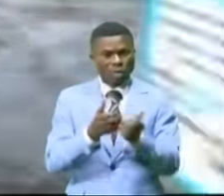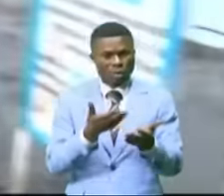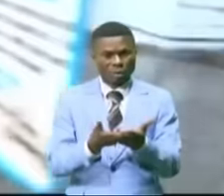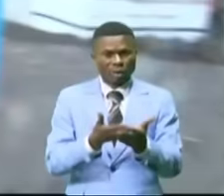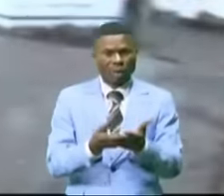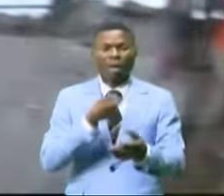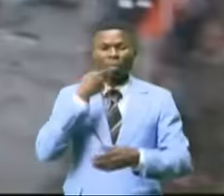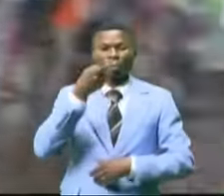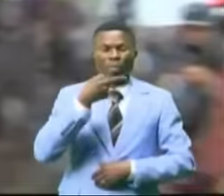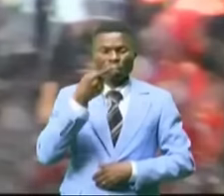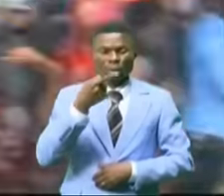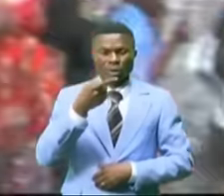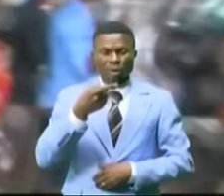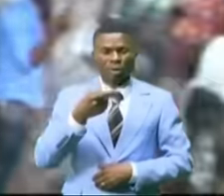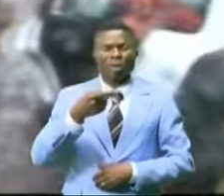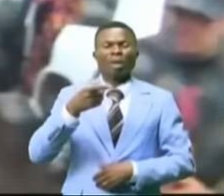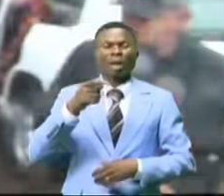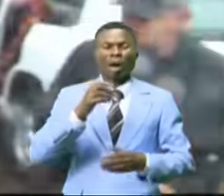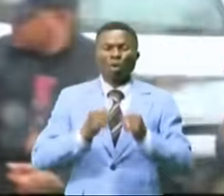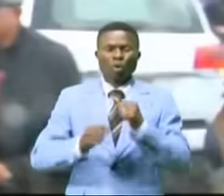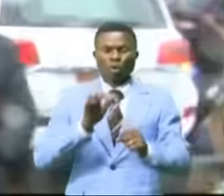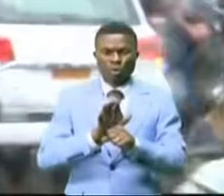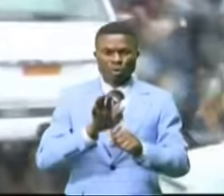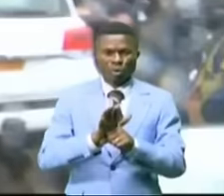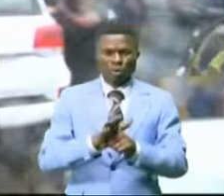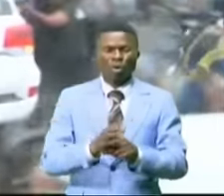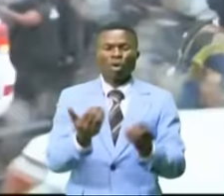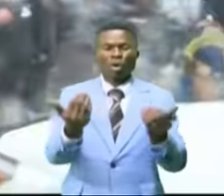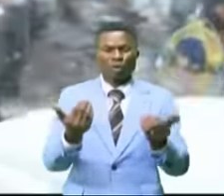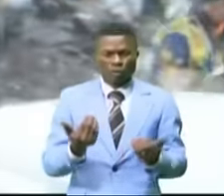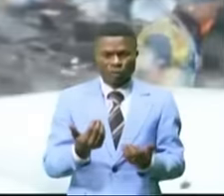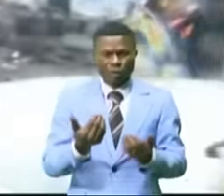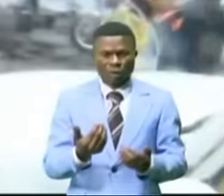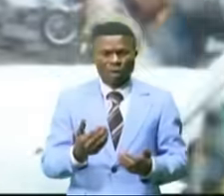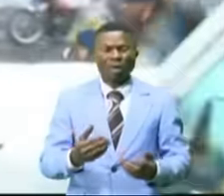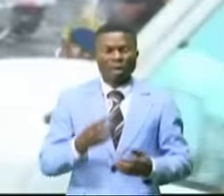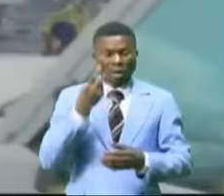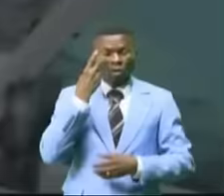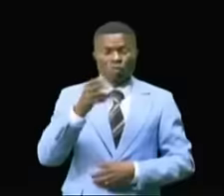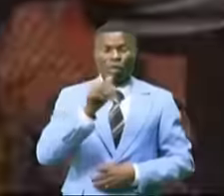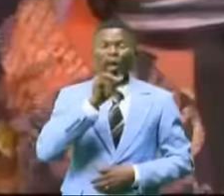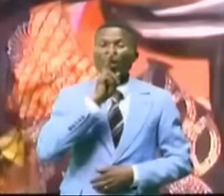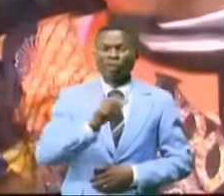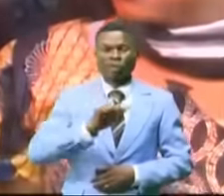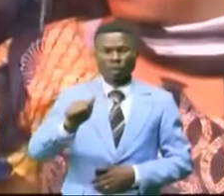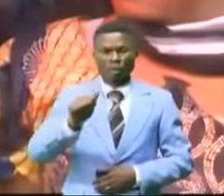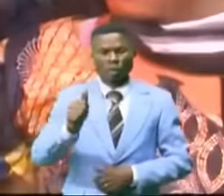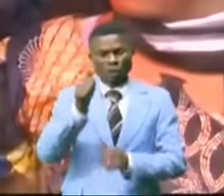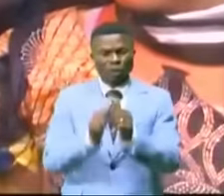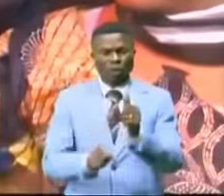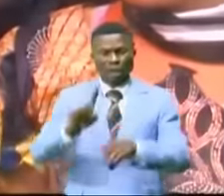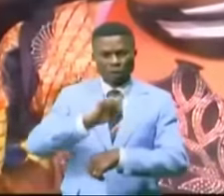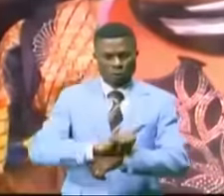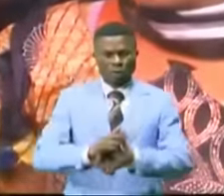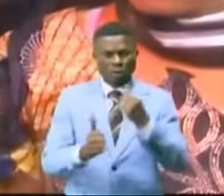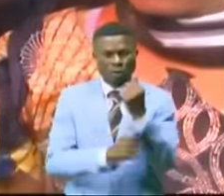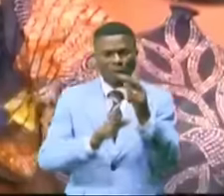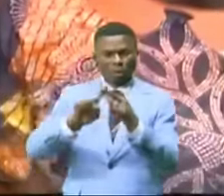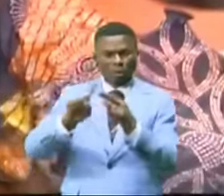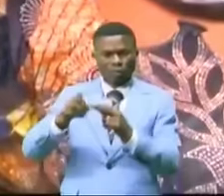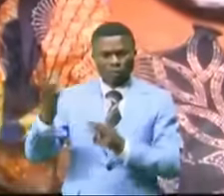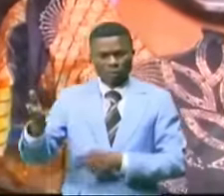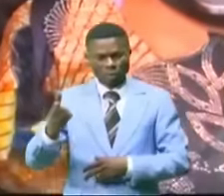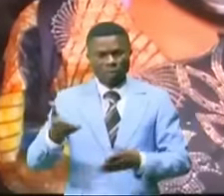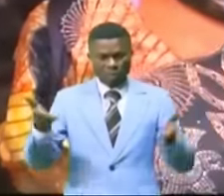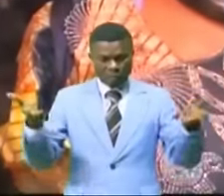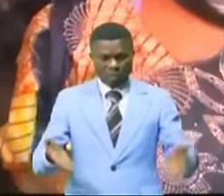s'est exprimée sous une pluie battante sur son vouloir de vivre la réalité du quotidien de ces déplacés.